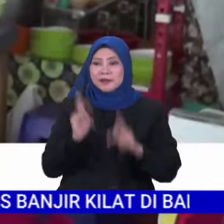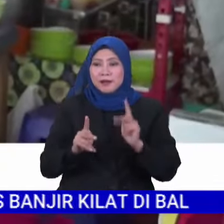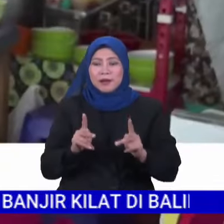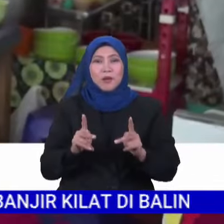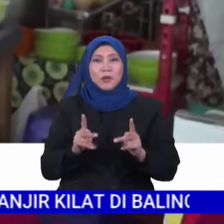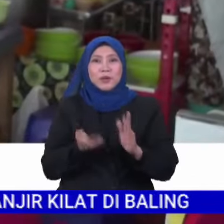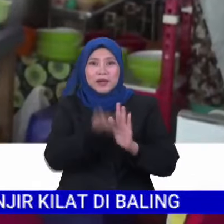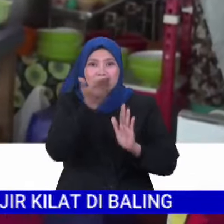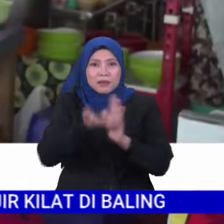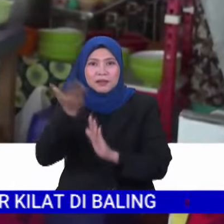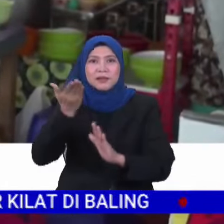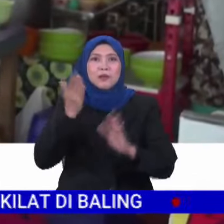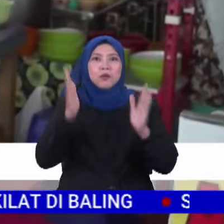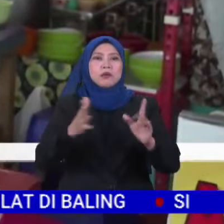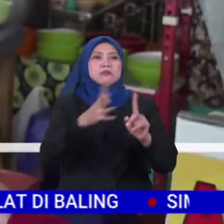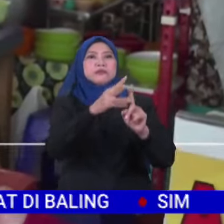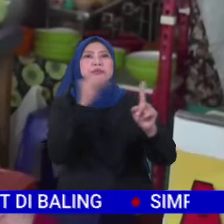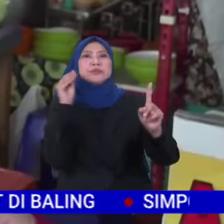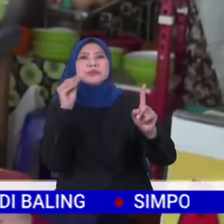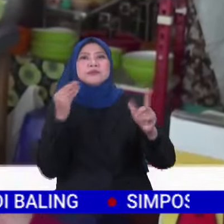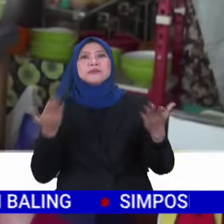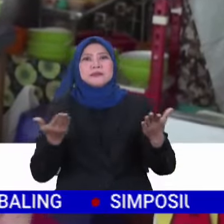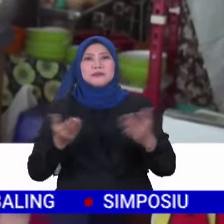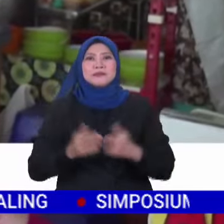kalau harganya mdu